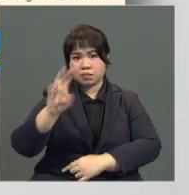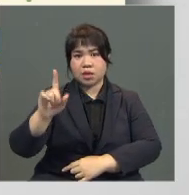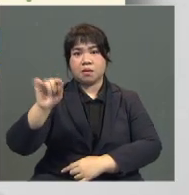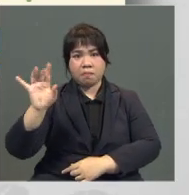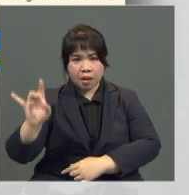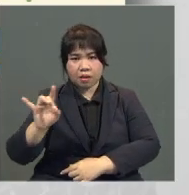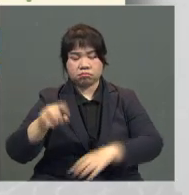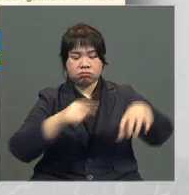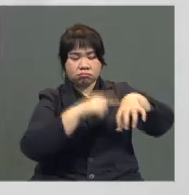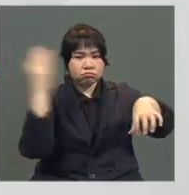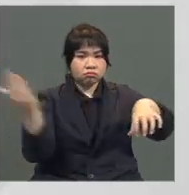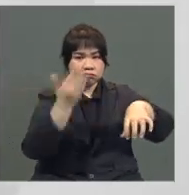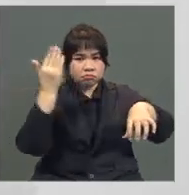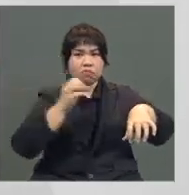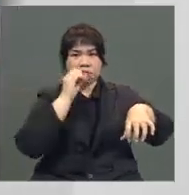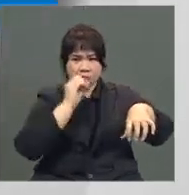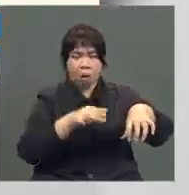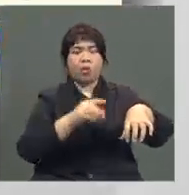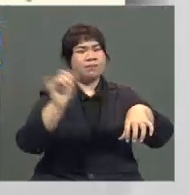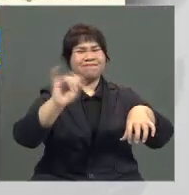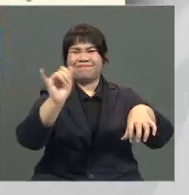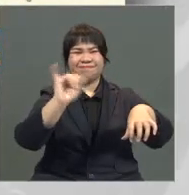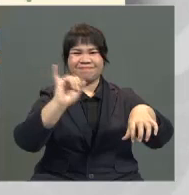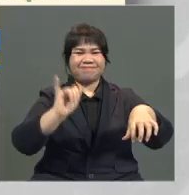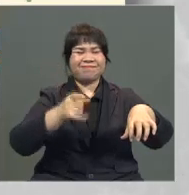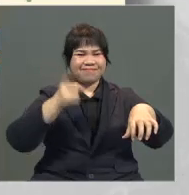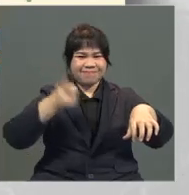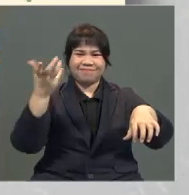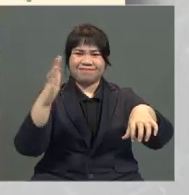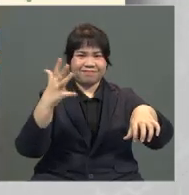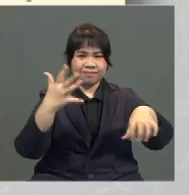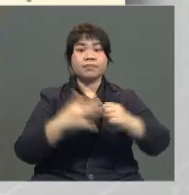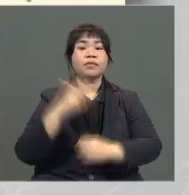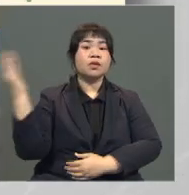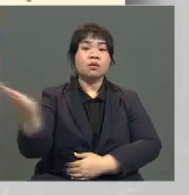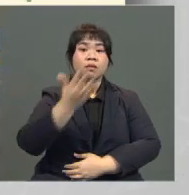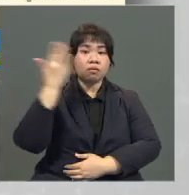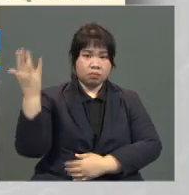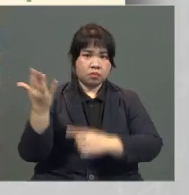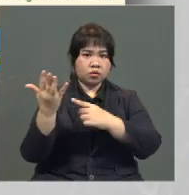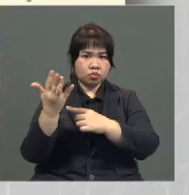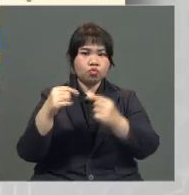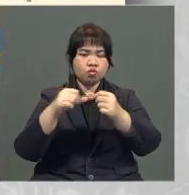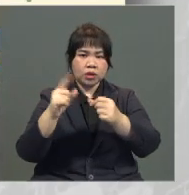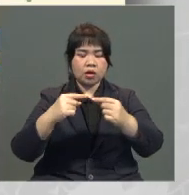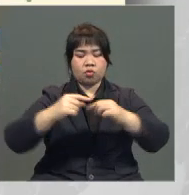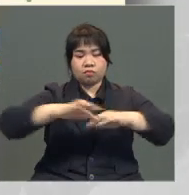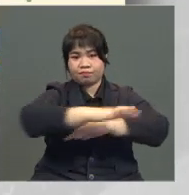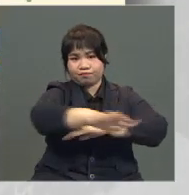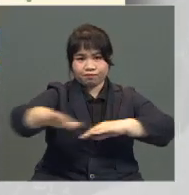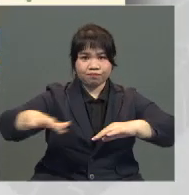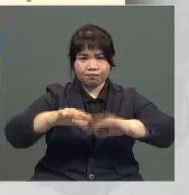ย้ำนะครับกรมอุตุนิยมวิทยายืนยันว่าไม่เป็นความจริงค่ะพายุดาฟีที่กล่าวถึงอยู่ในมหาสมุทร